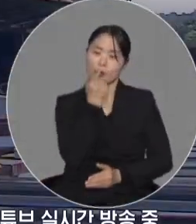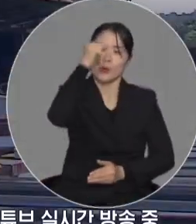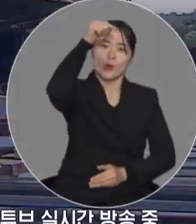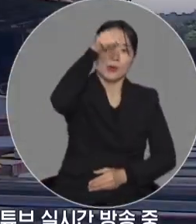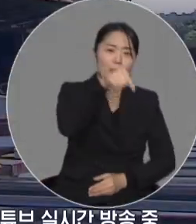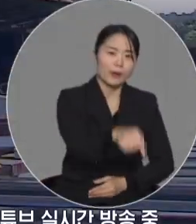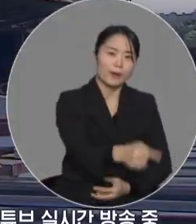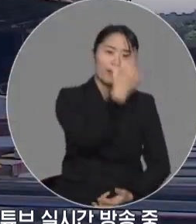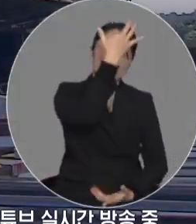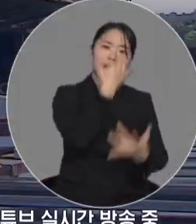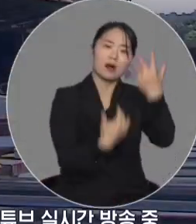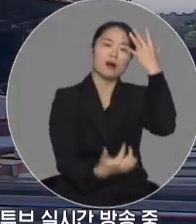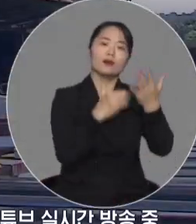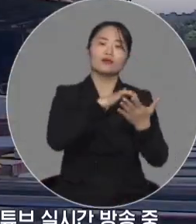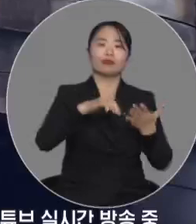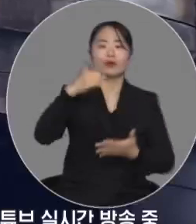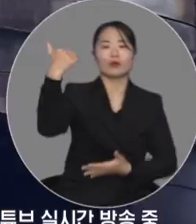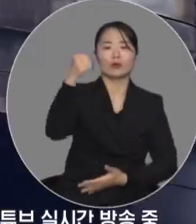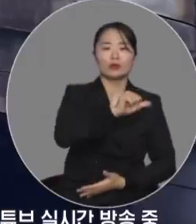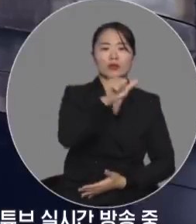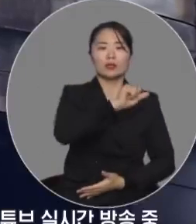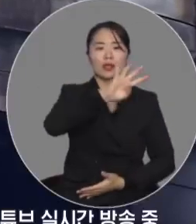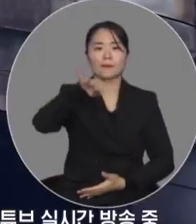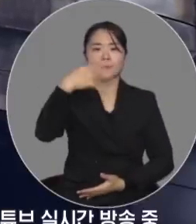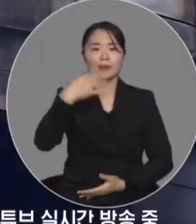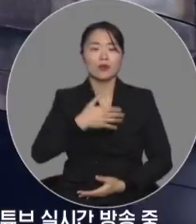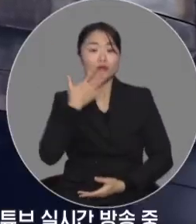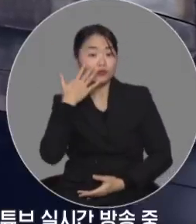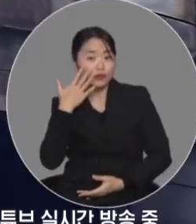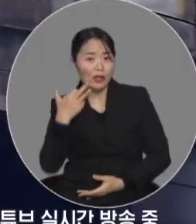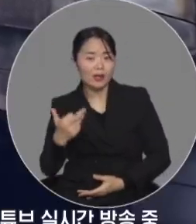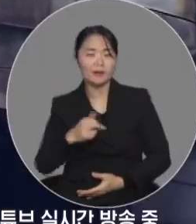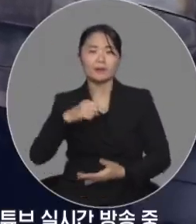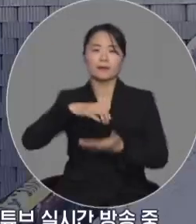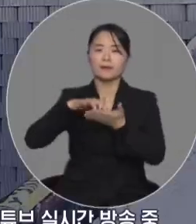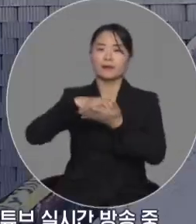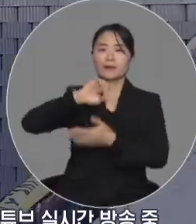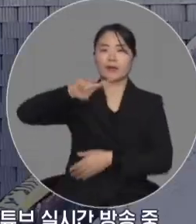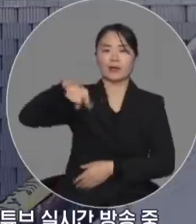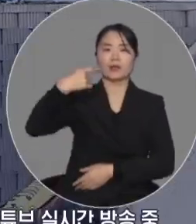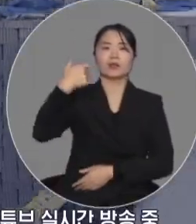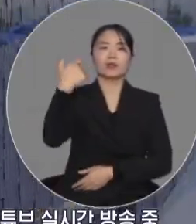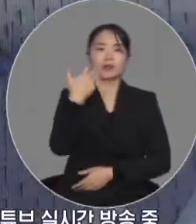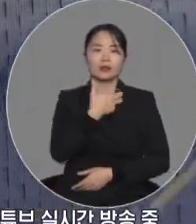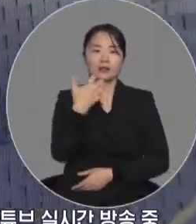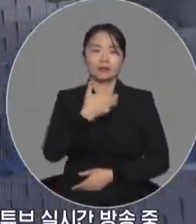모두 5,400여 건. 울산에선 108건이 집계돼 한 달에